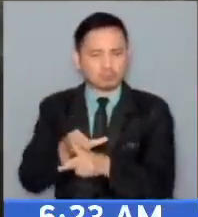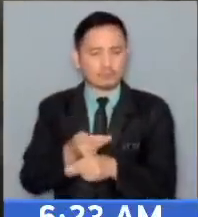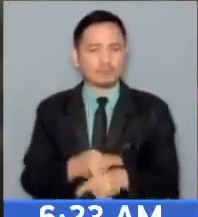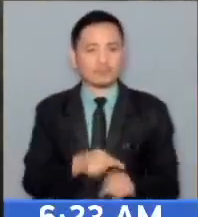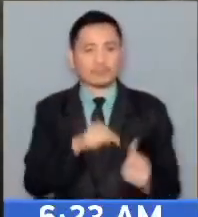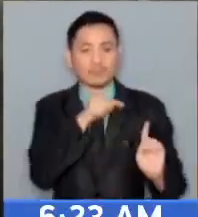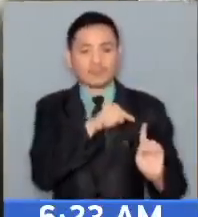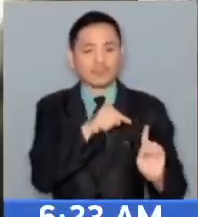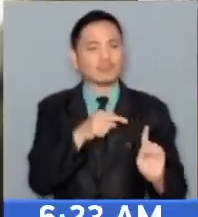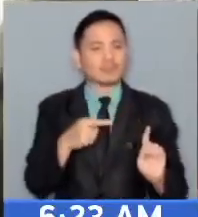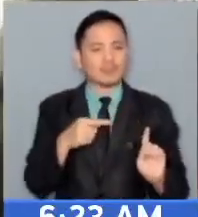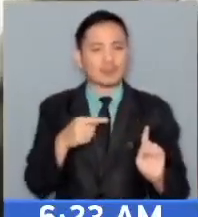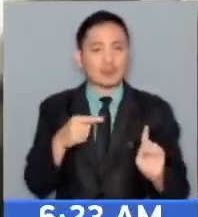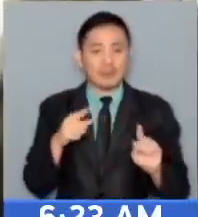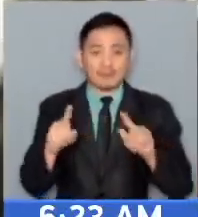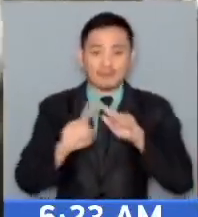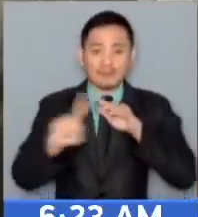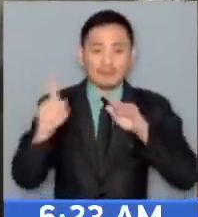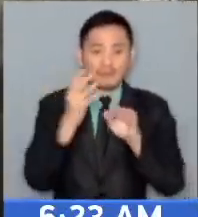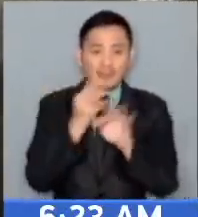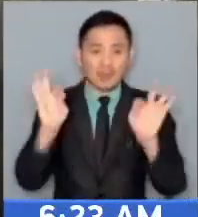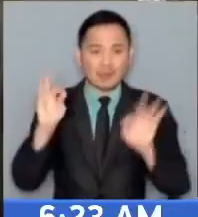laundering at drug cases.